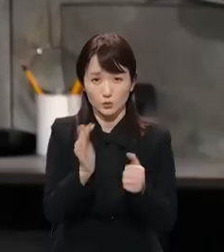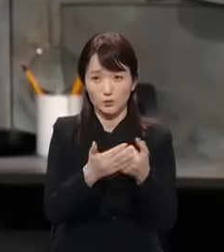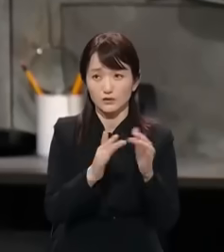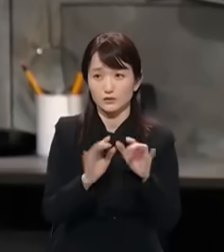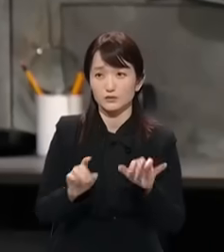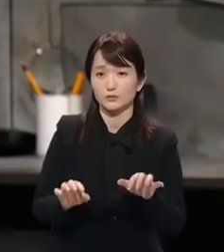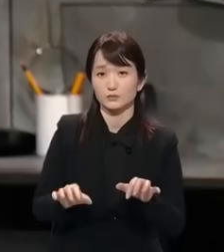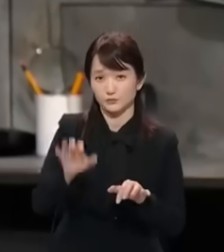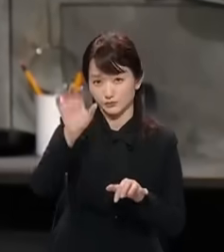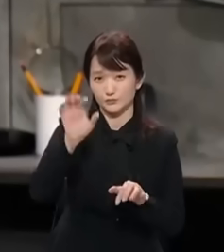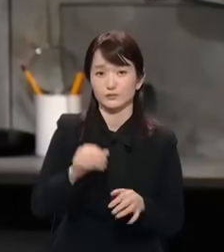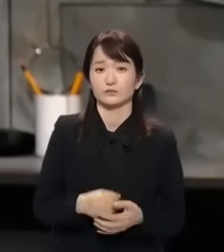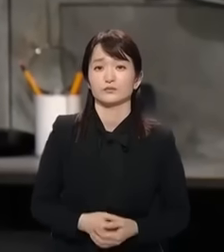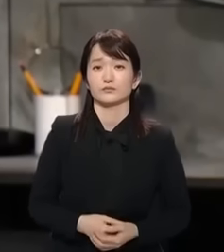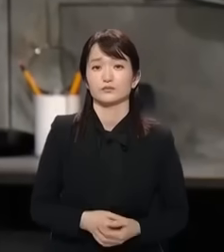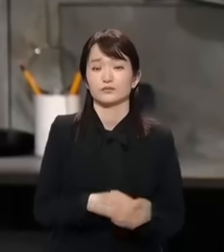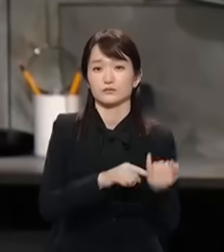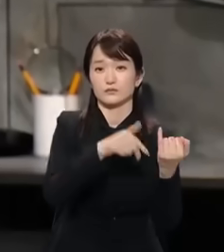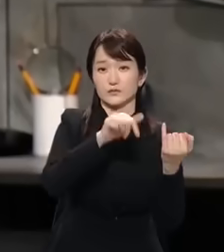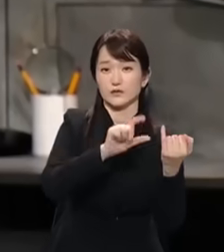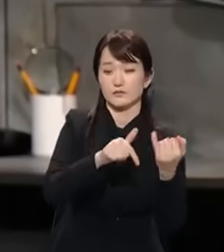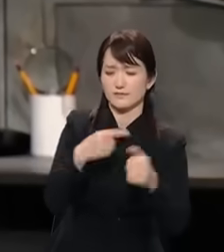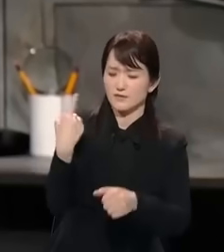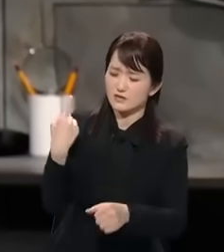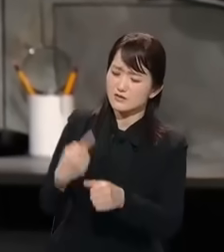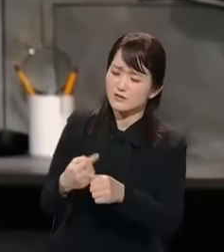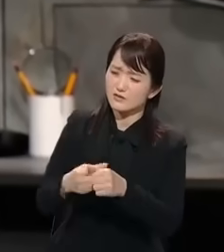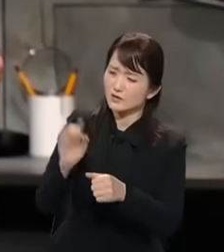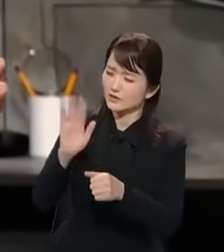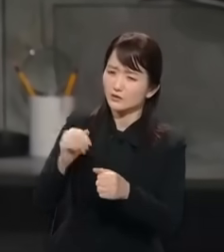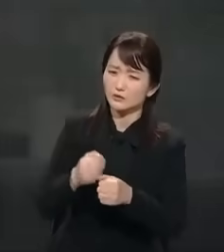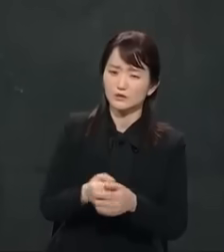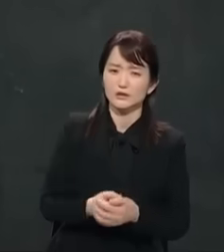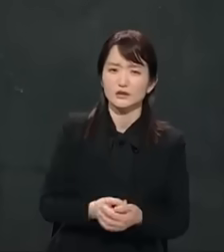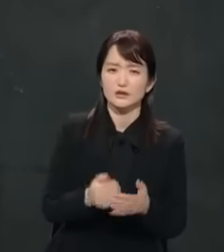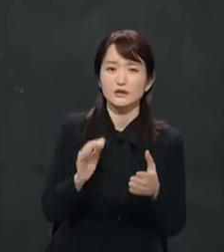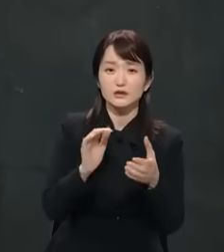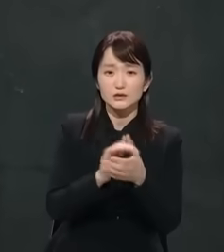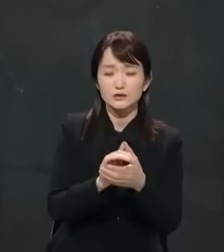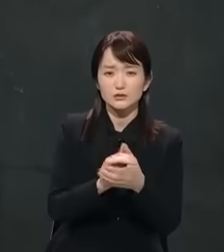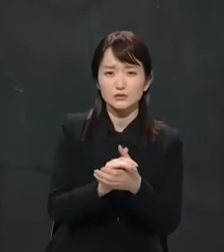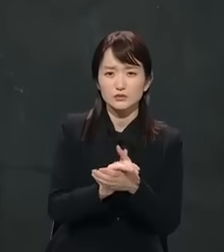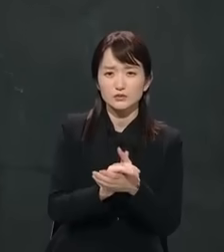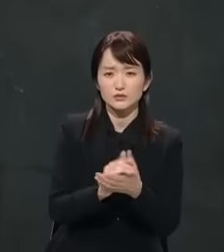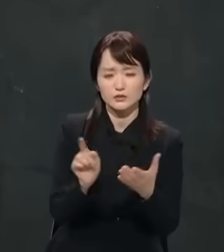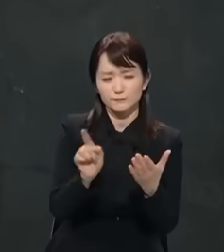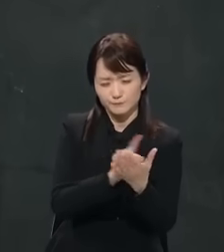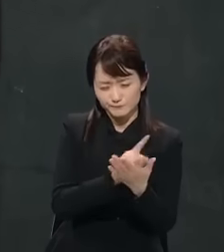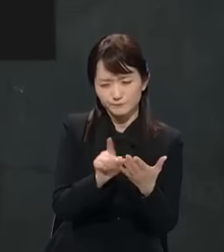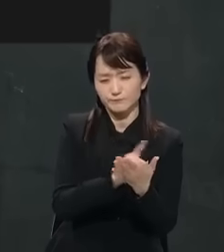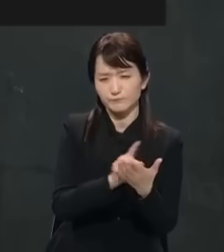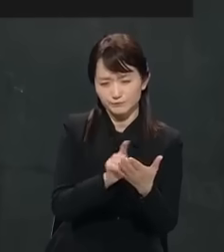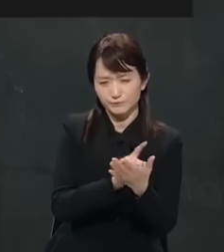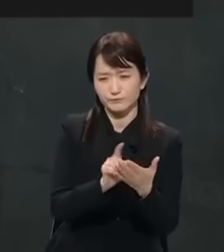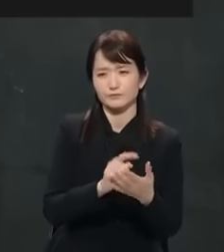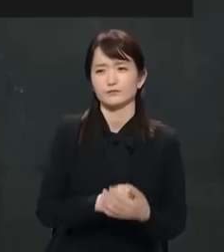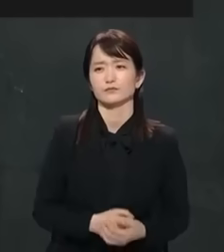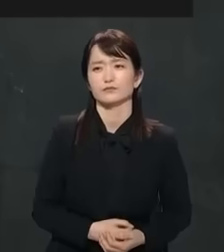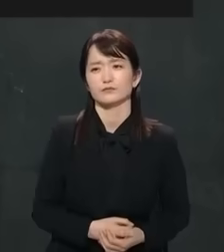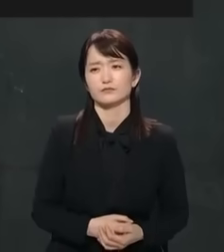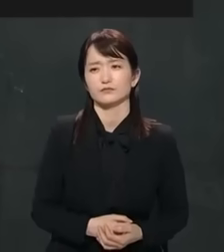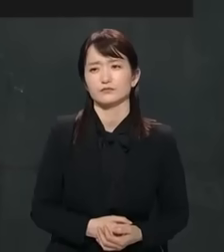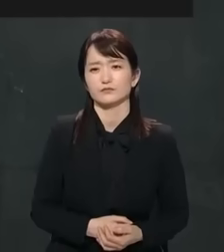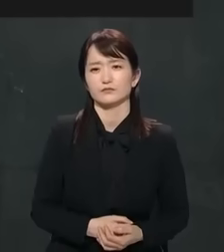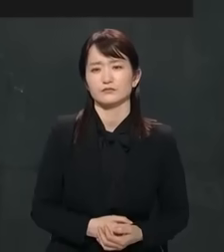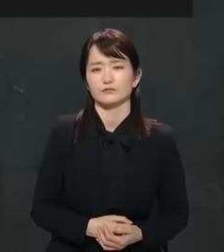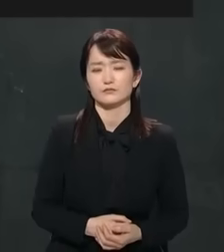있습니다 전종서가 욕을 하거나 그러지 않고 두루두루 친구들하고 친한 아이였다고 얘기를 했고 뭐